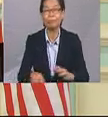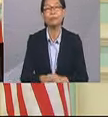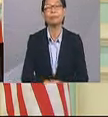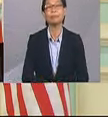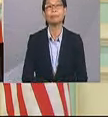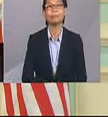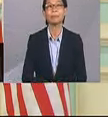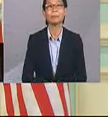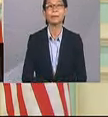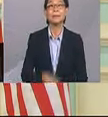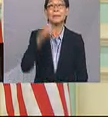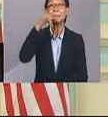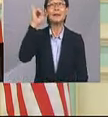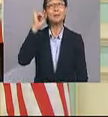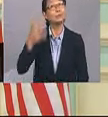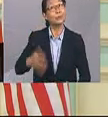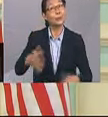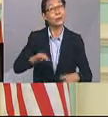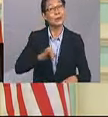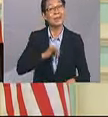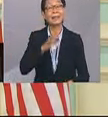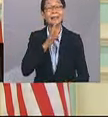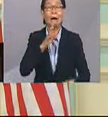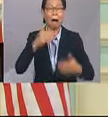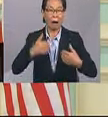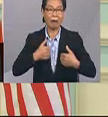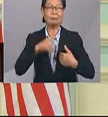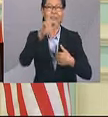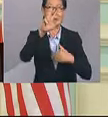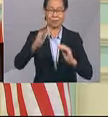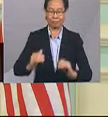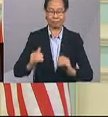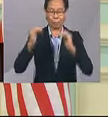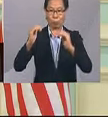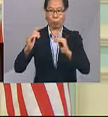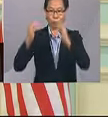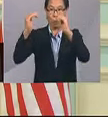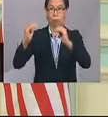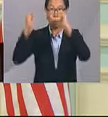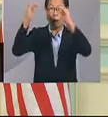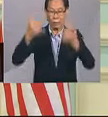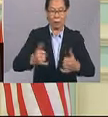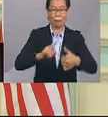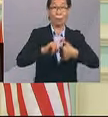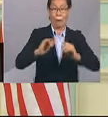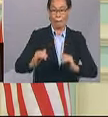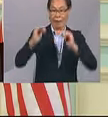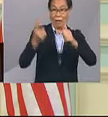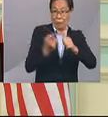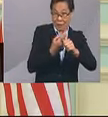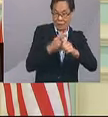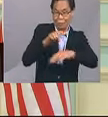saya sebutkan semalam, masih lagi ada 3 peringkat. Sekarang ini peringkat pertama iaitu